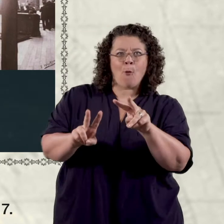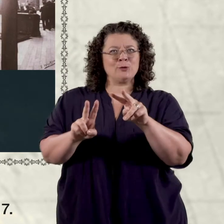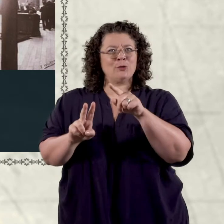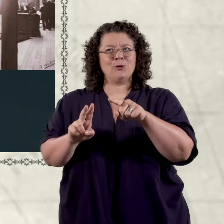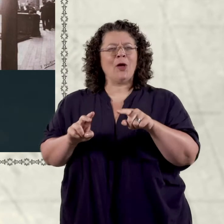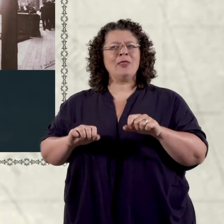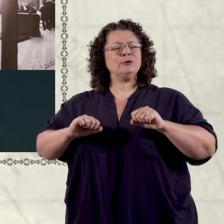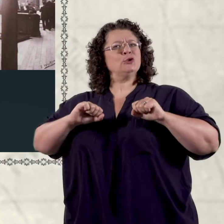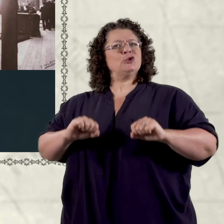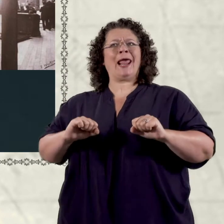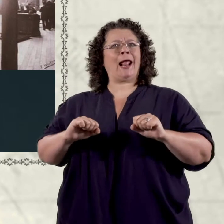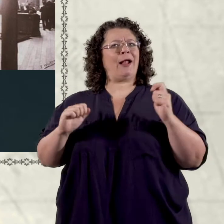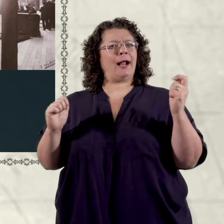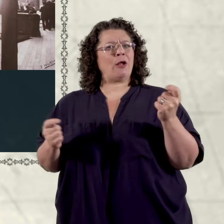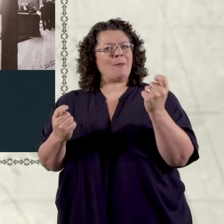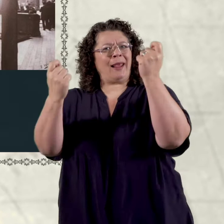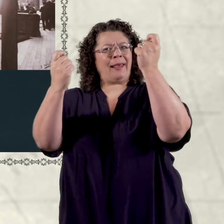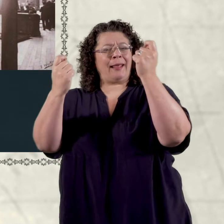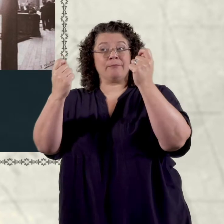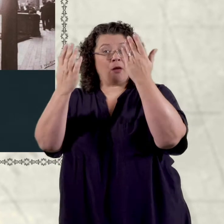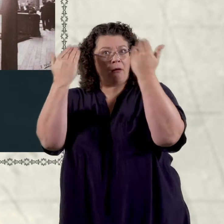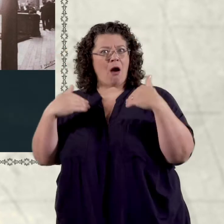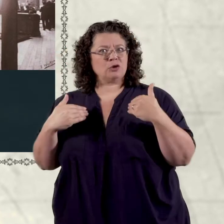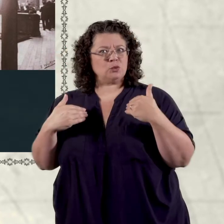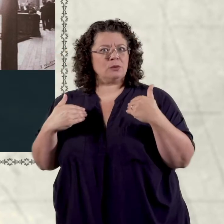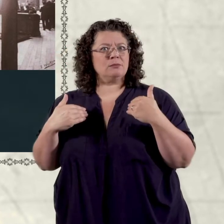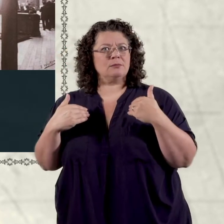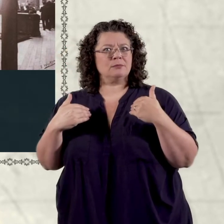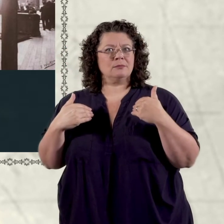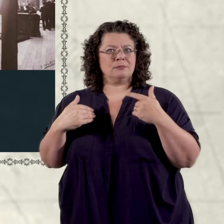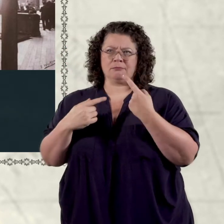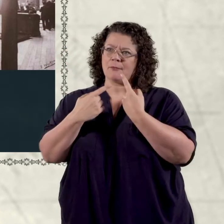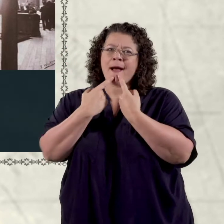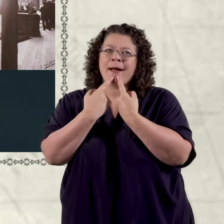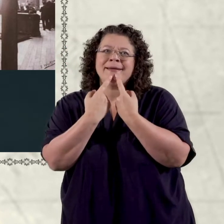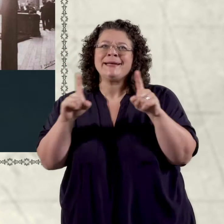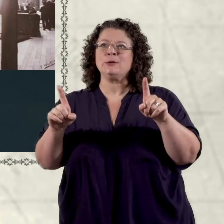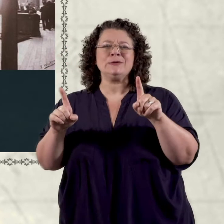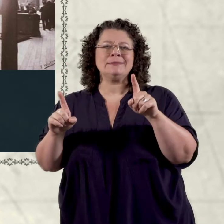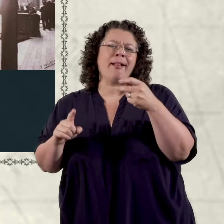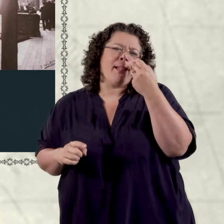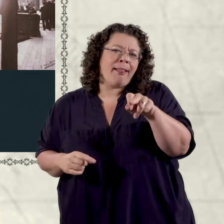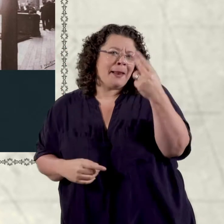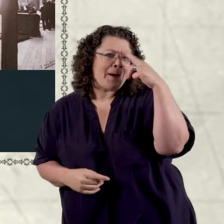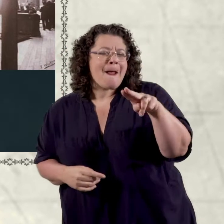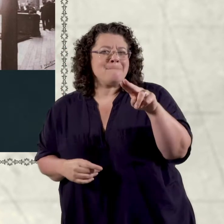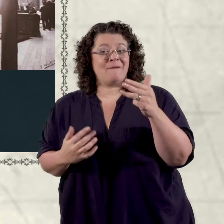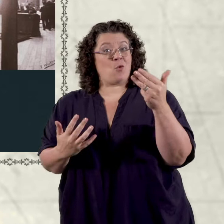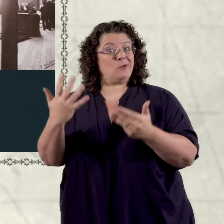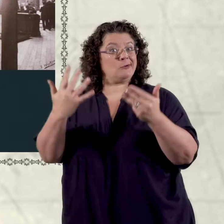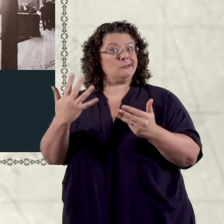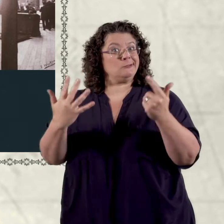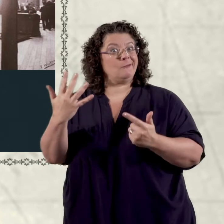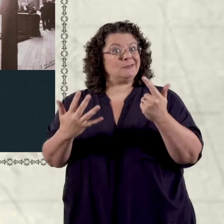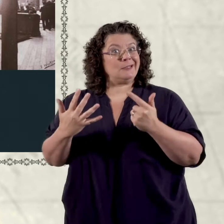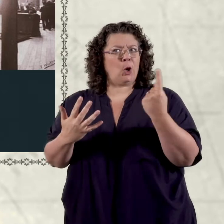1917, a da chi ar fin gwylio y seremoni gadeirio. A mae'r archdderwydd newydd